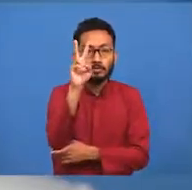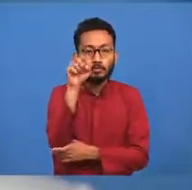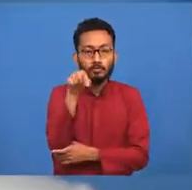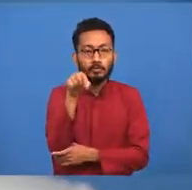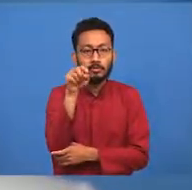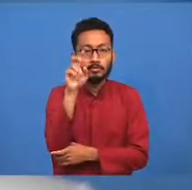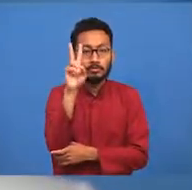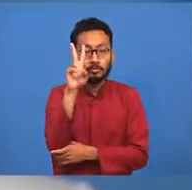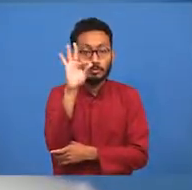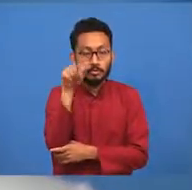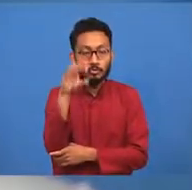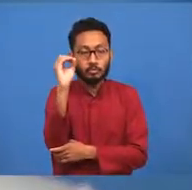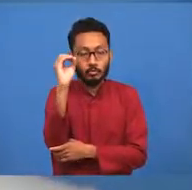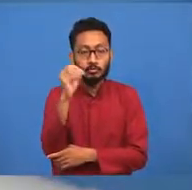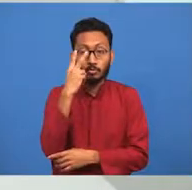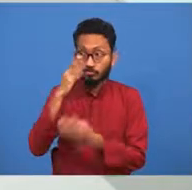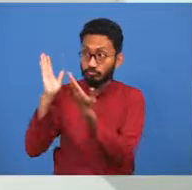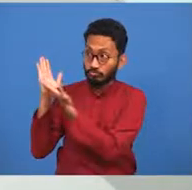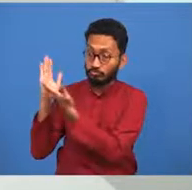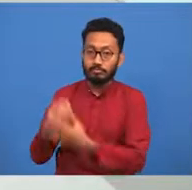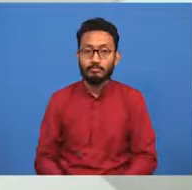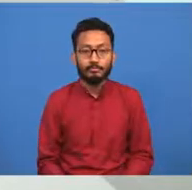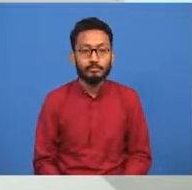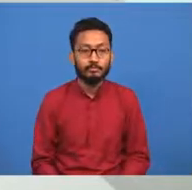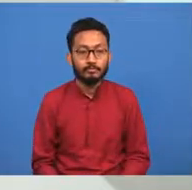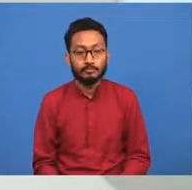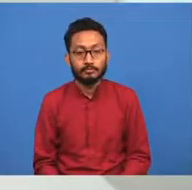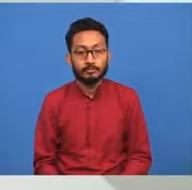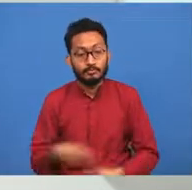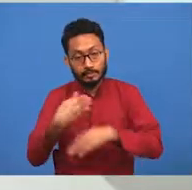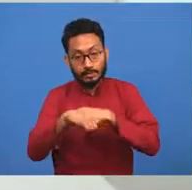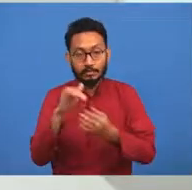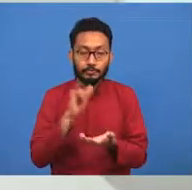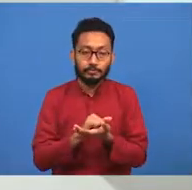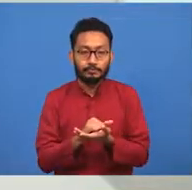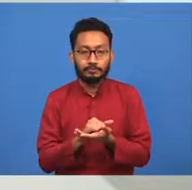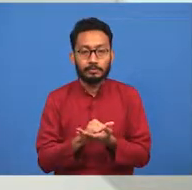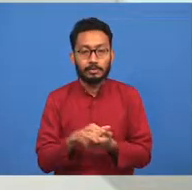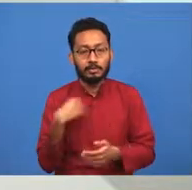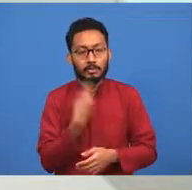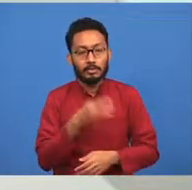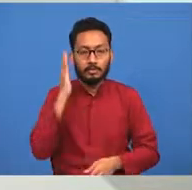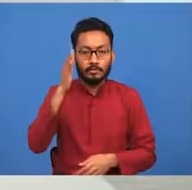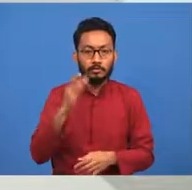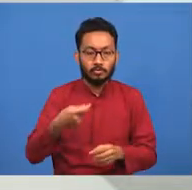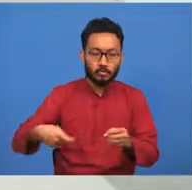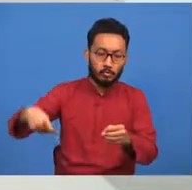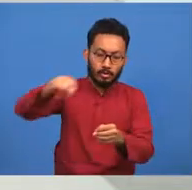29.0 darjah Celsius. Okey, seterusnya kita akan tuangkan